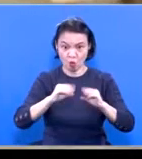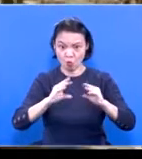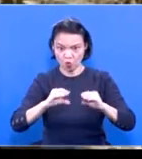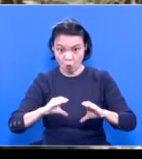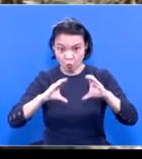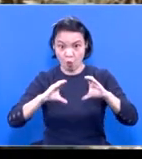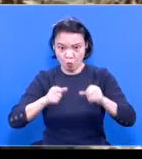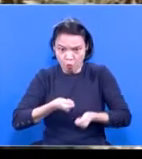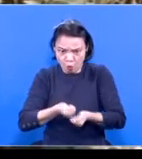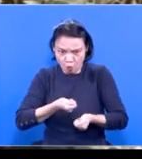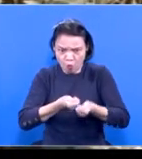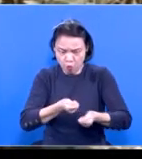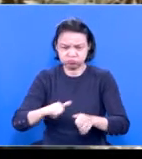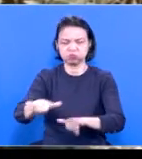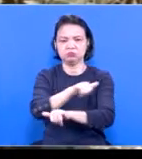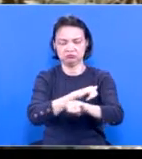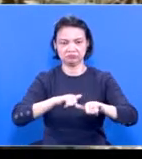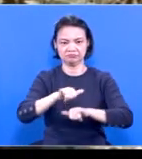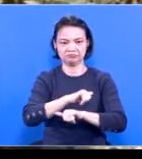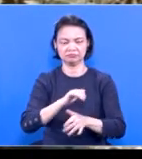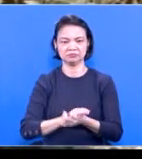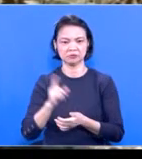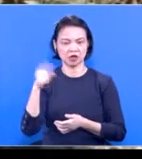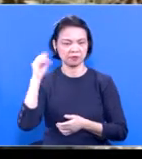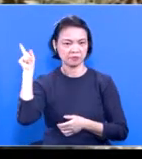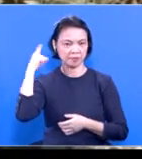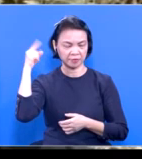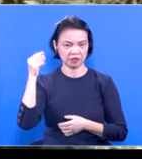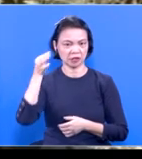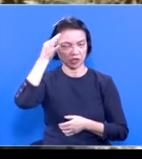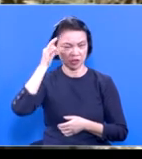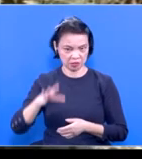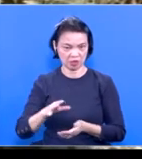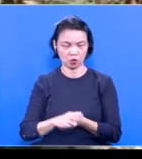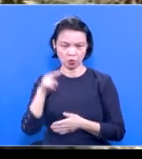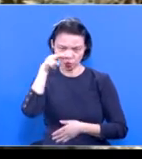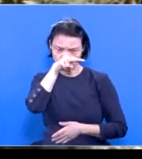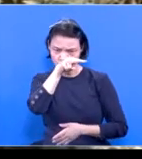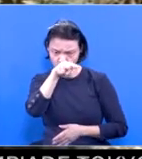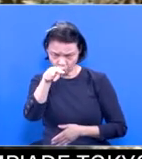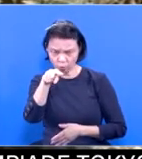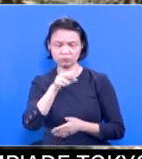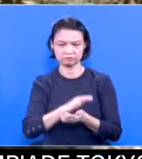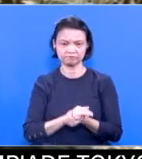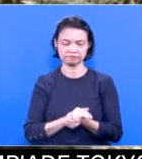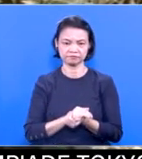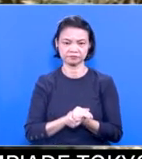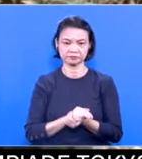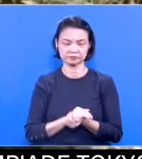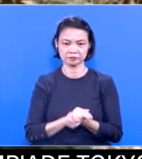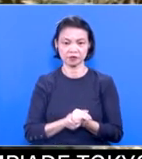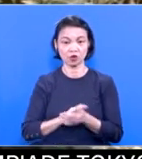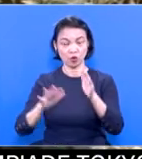banjir. Sampai saat ini kita dari pemerintah desa hanya sekedar memantau dan menengok